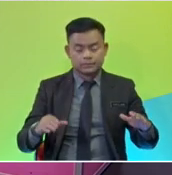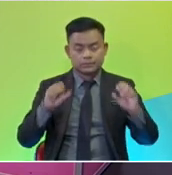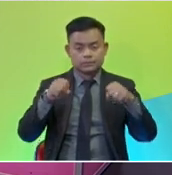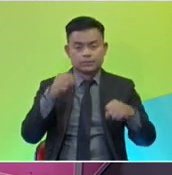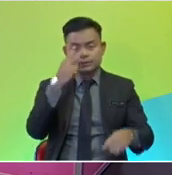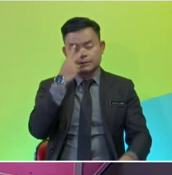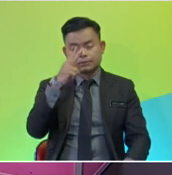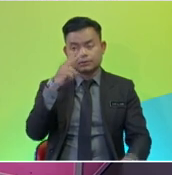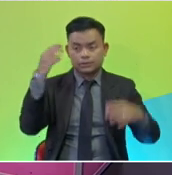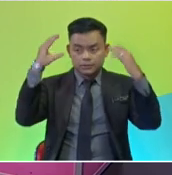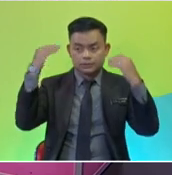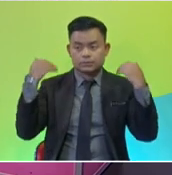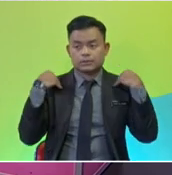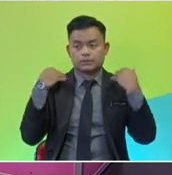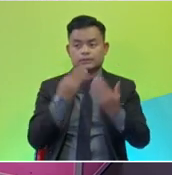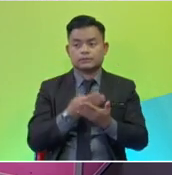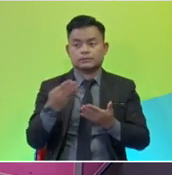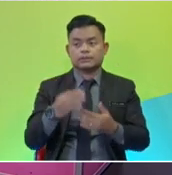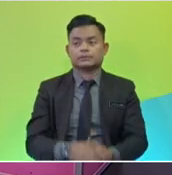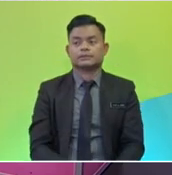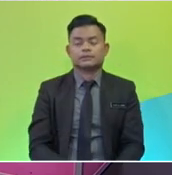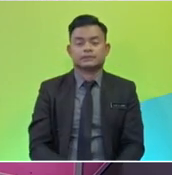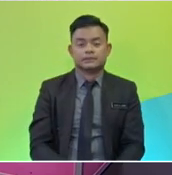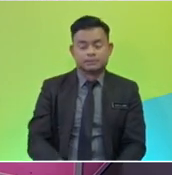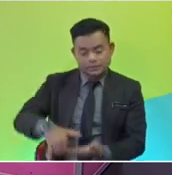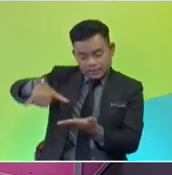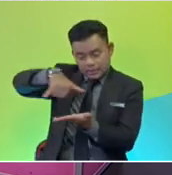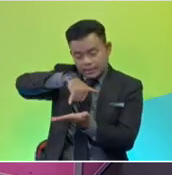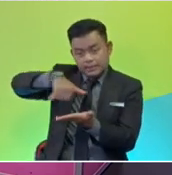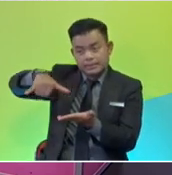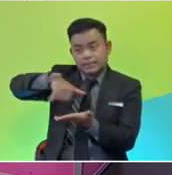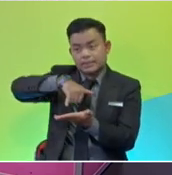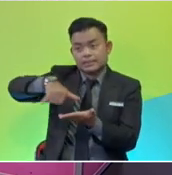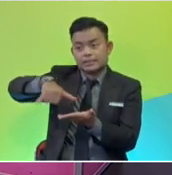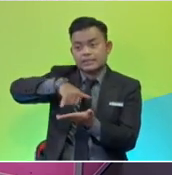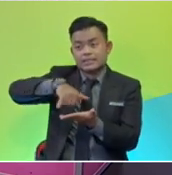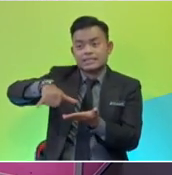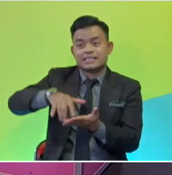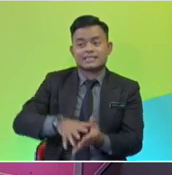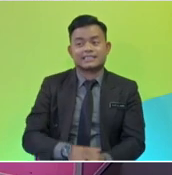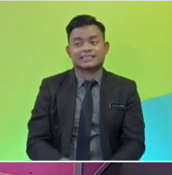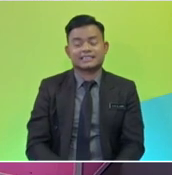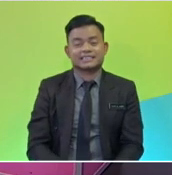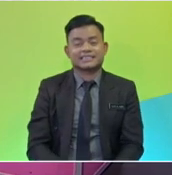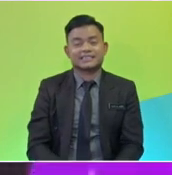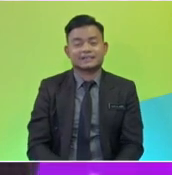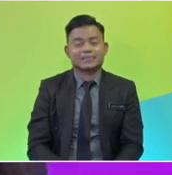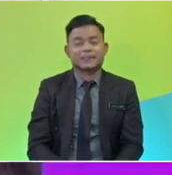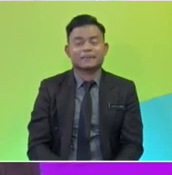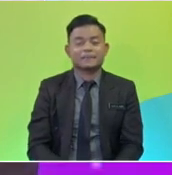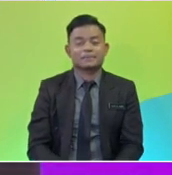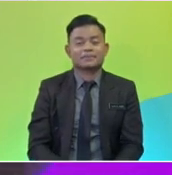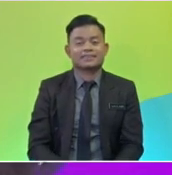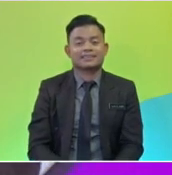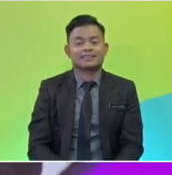A ni apa iron iron ataupun penggosok penggosok goosok baju penggosok baju